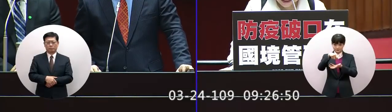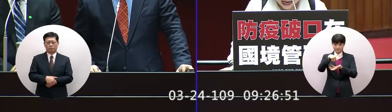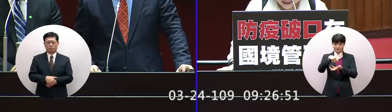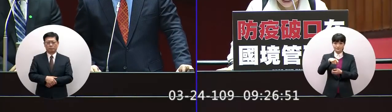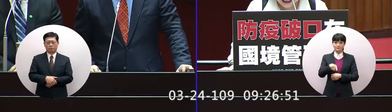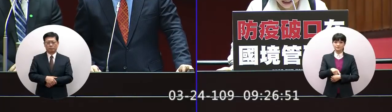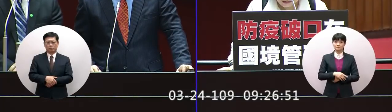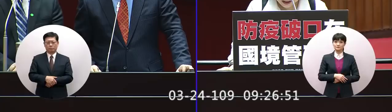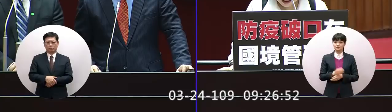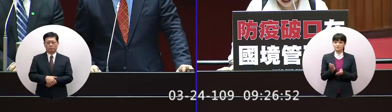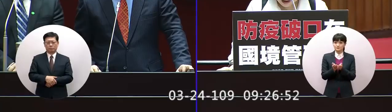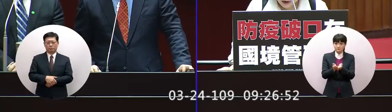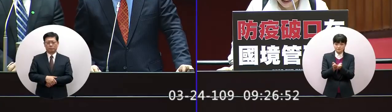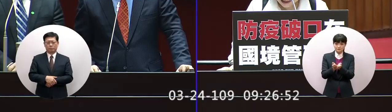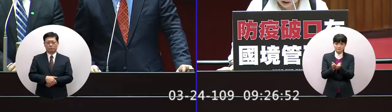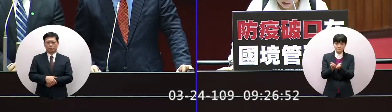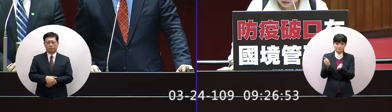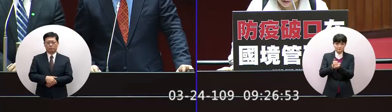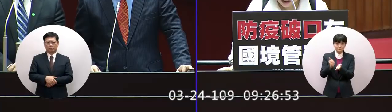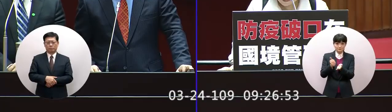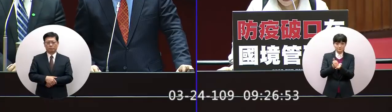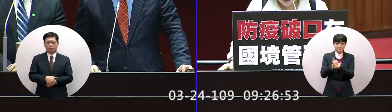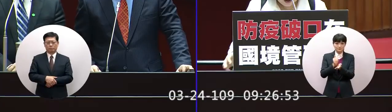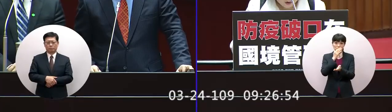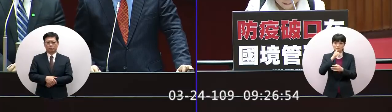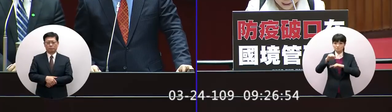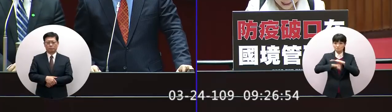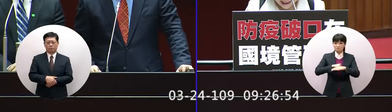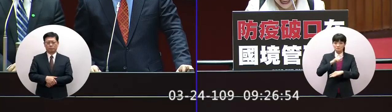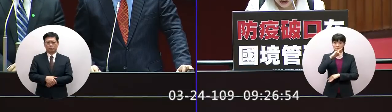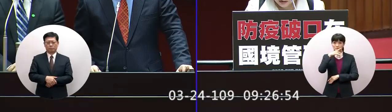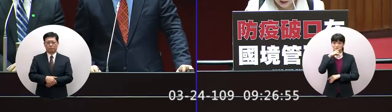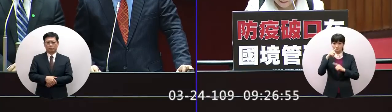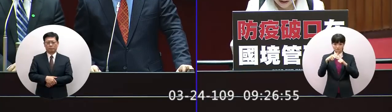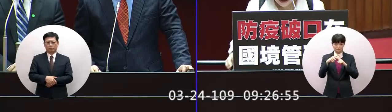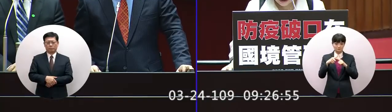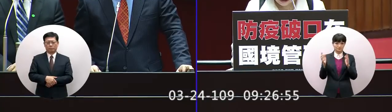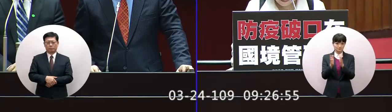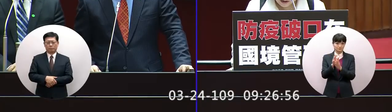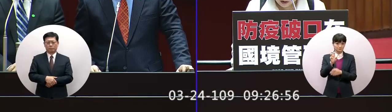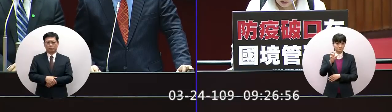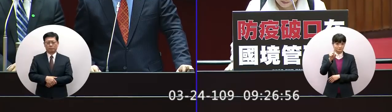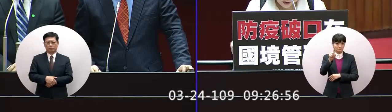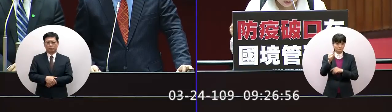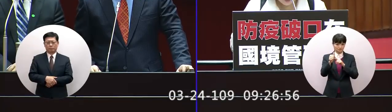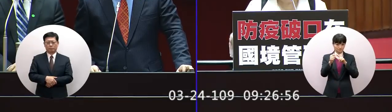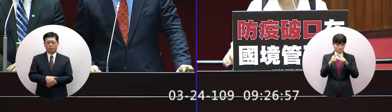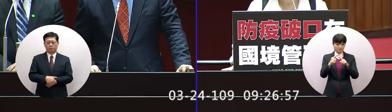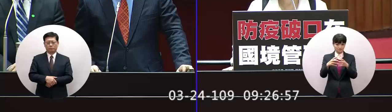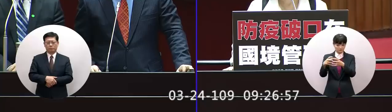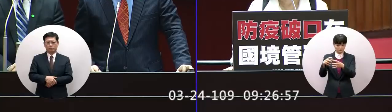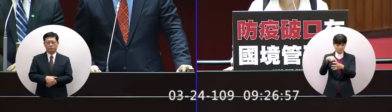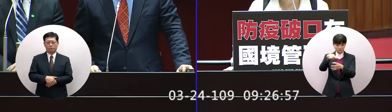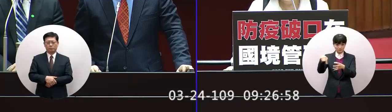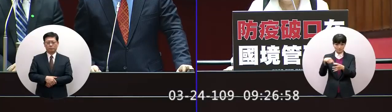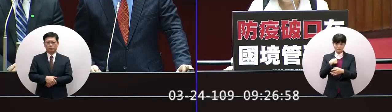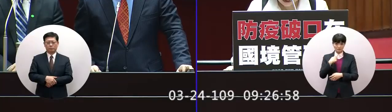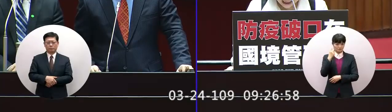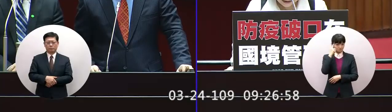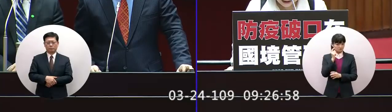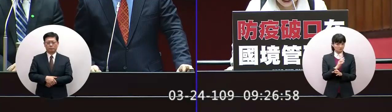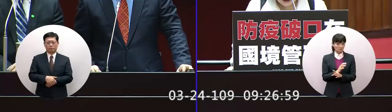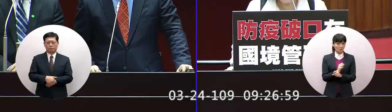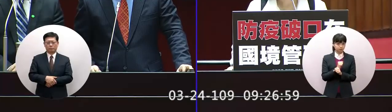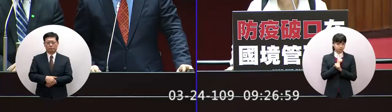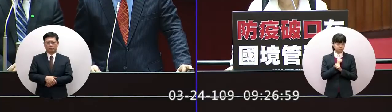截的这31名越南偷渡客，我们应该就要绷紧我们对国境安全防